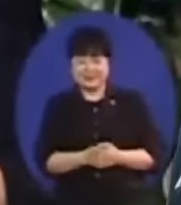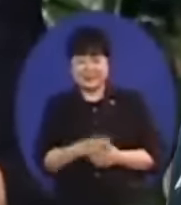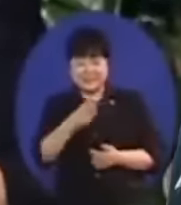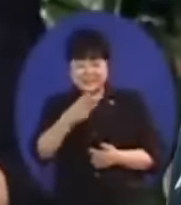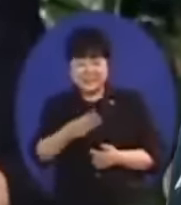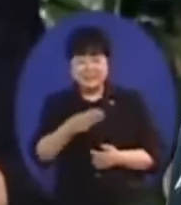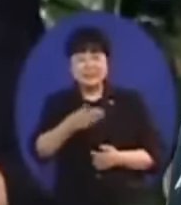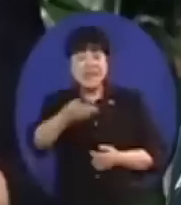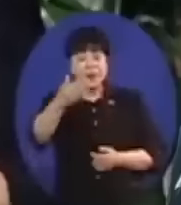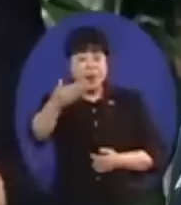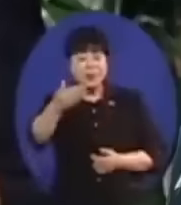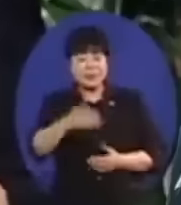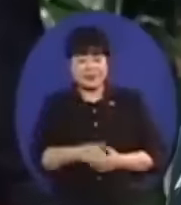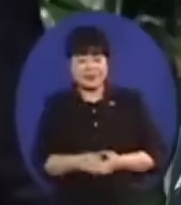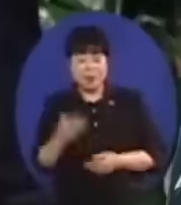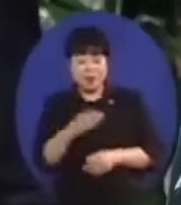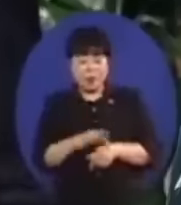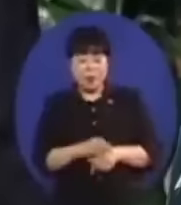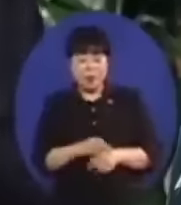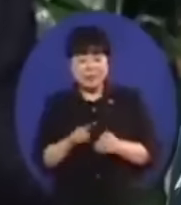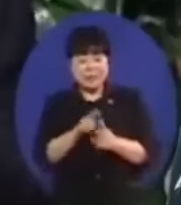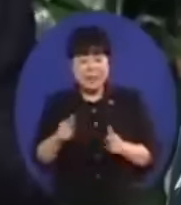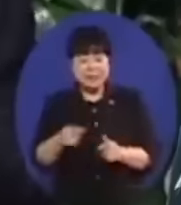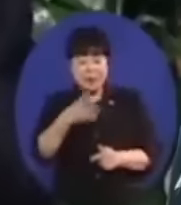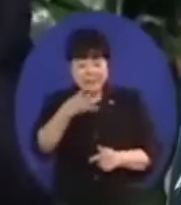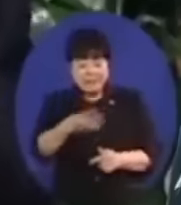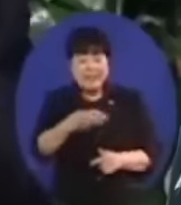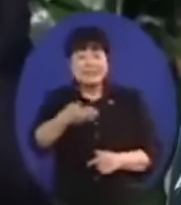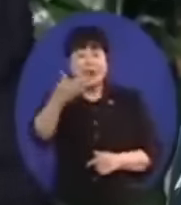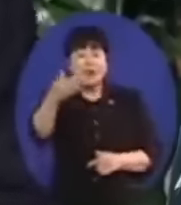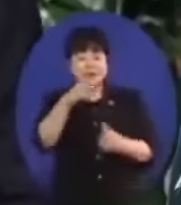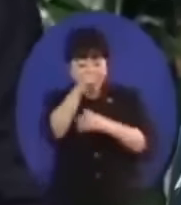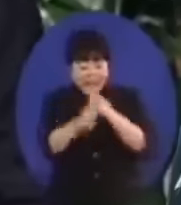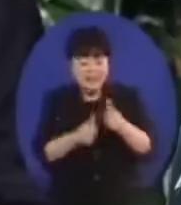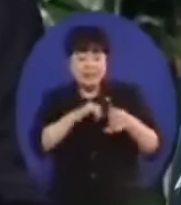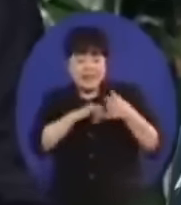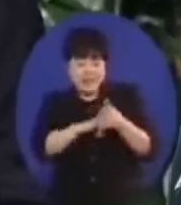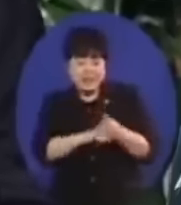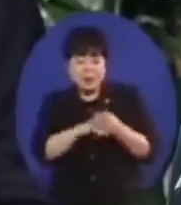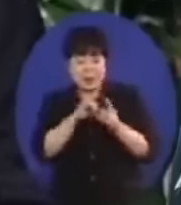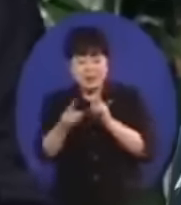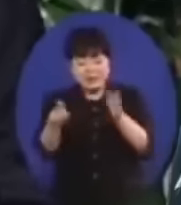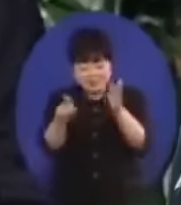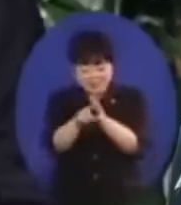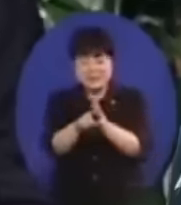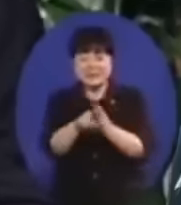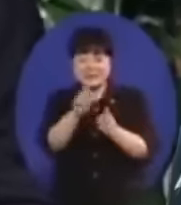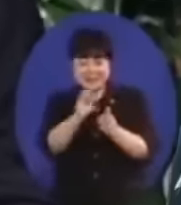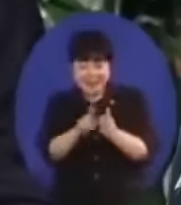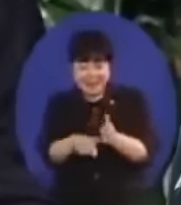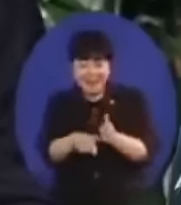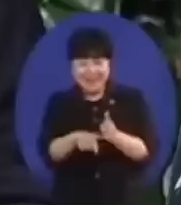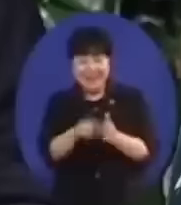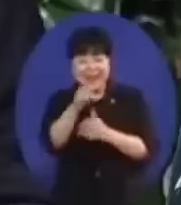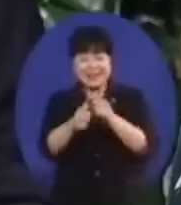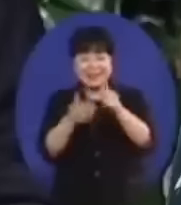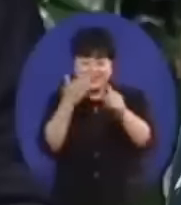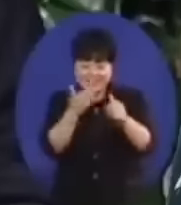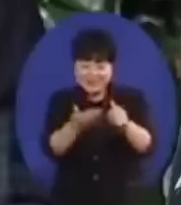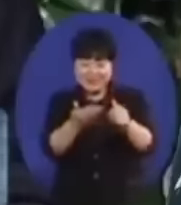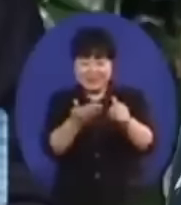3차원의 육체를 믿지 않고 4차원의 하나님의 약속의 말씀을 믿었습니다.